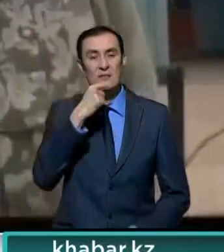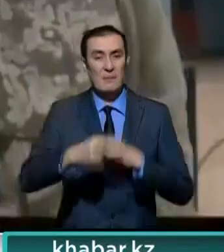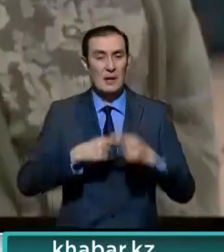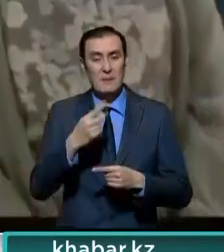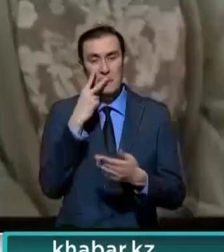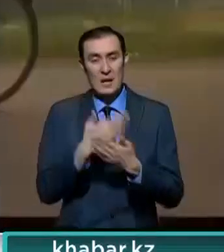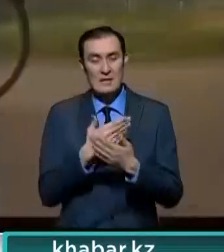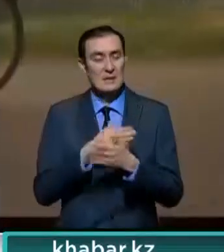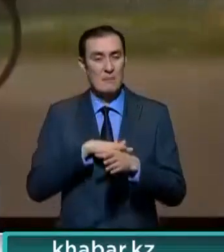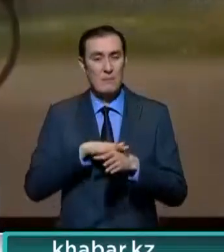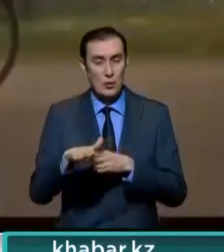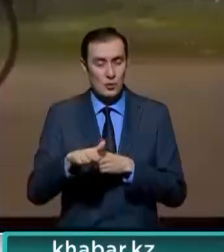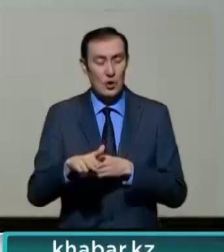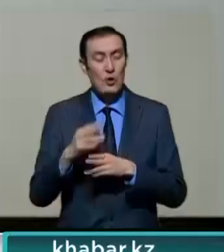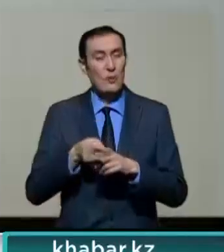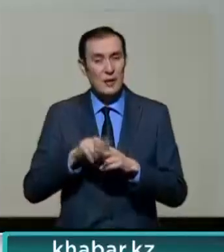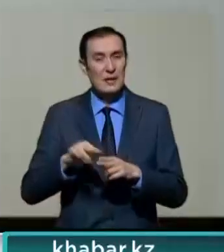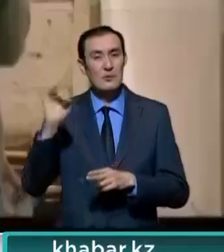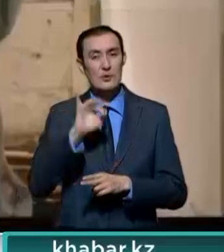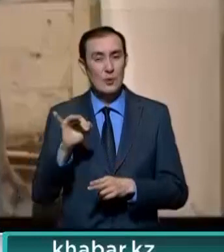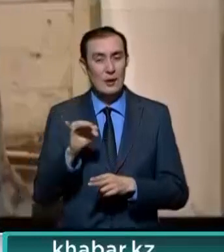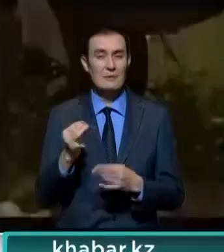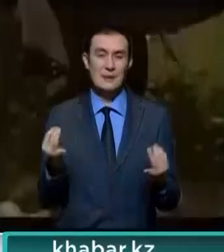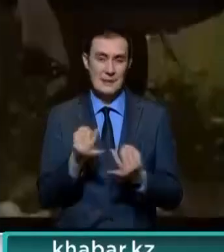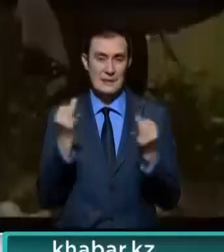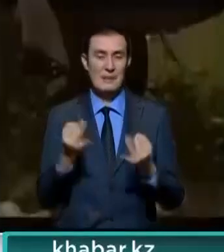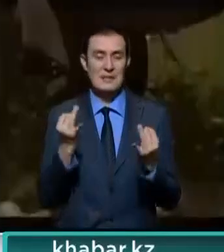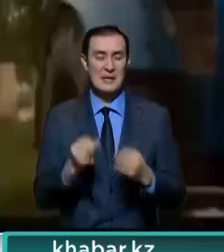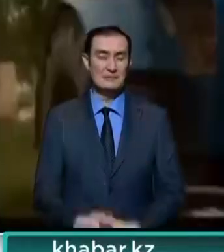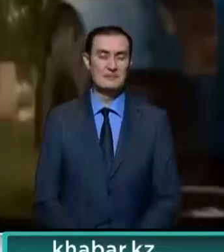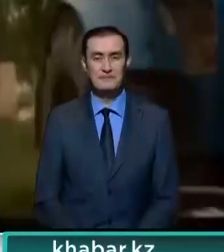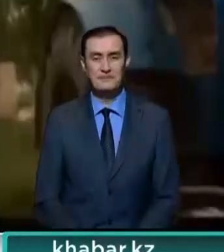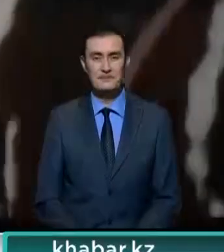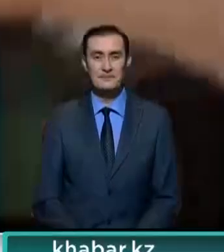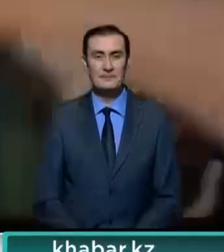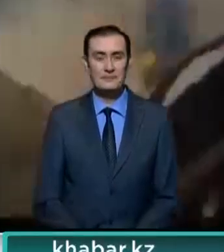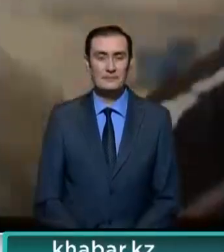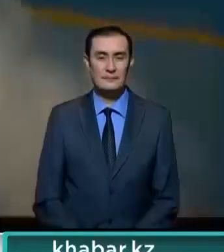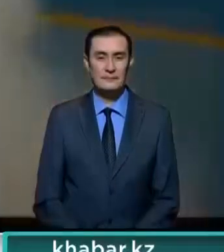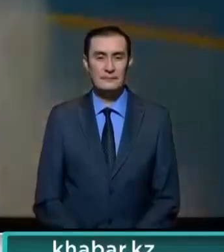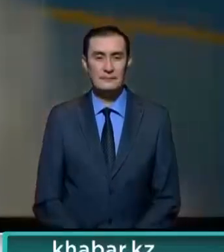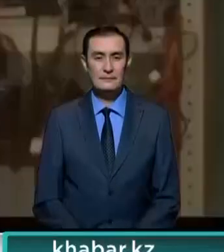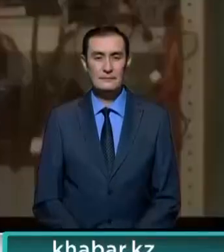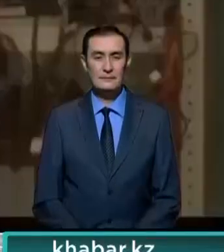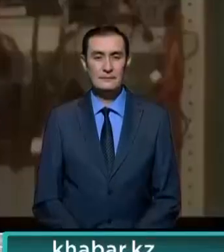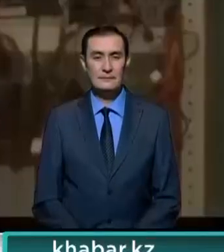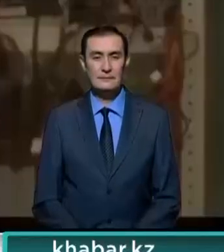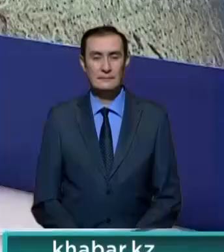раскрывается в этом фильме в полной мере. Но при этом сюжет остается комедийным. Григорий Беденко, Аршин Кемелжан, Мухит Кудыкбаев, Хабар, Алматы.